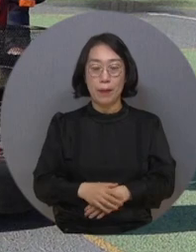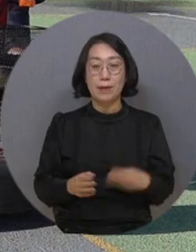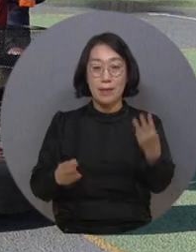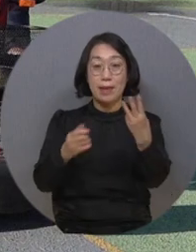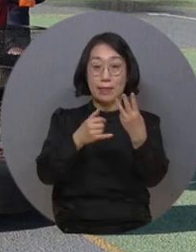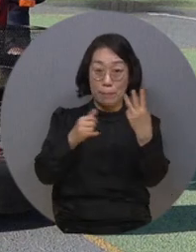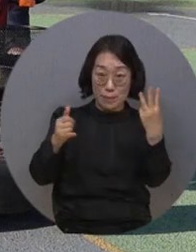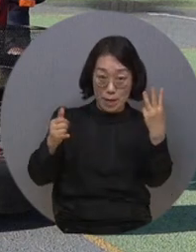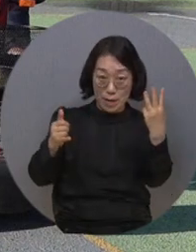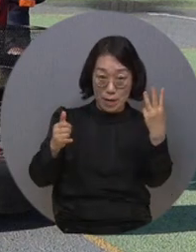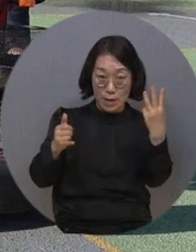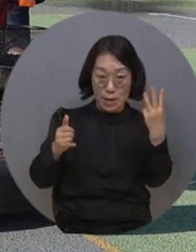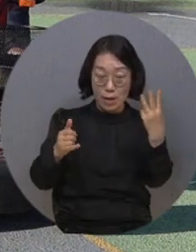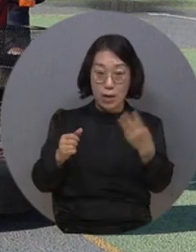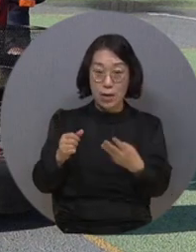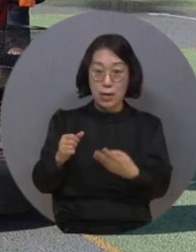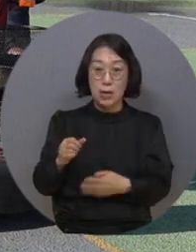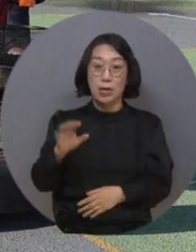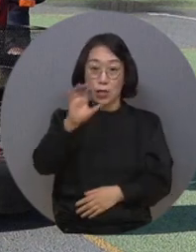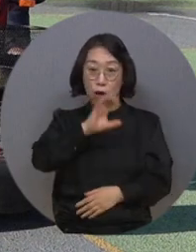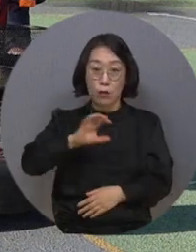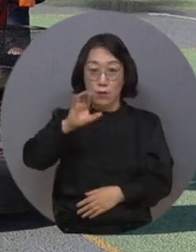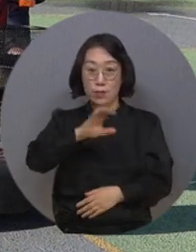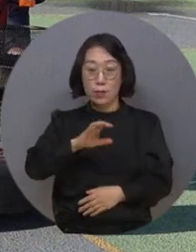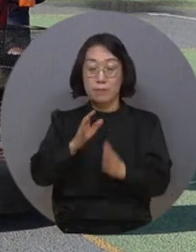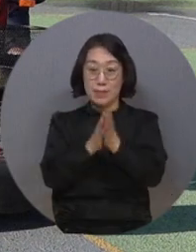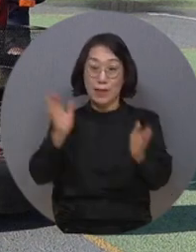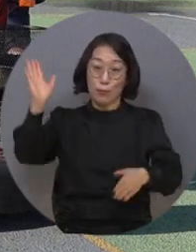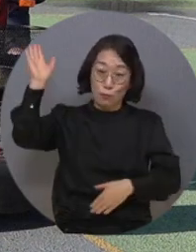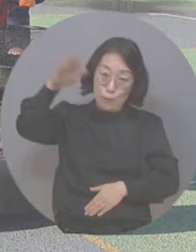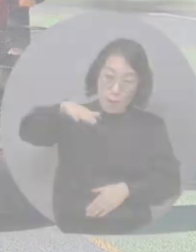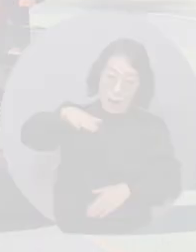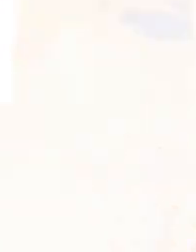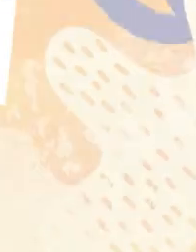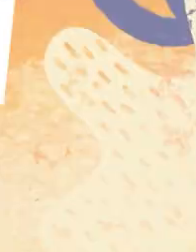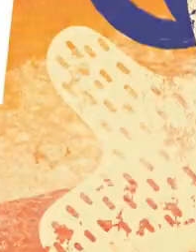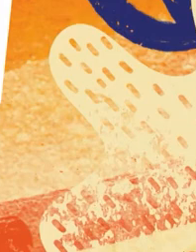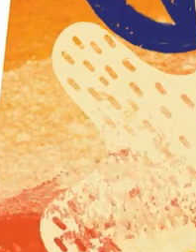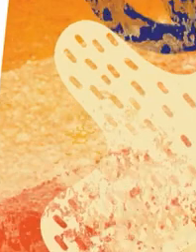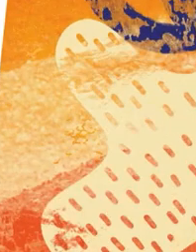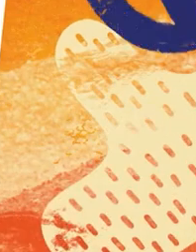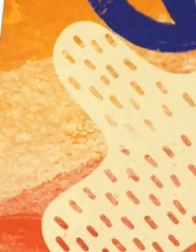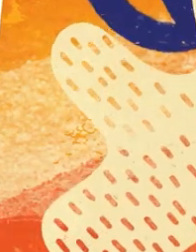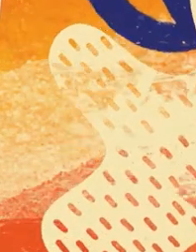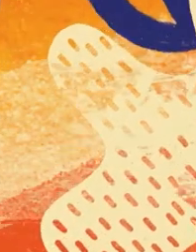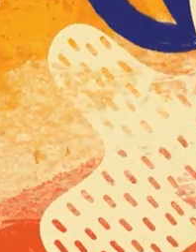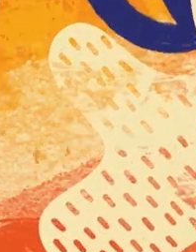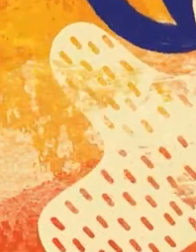남자 운전 교육 연습 출발.